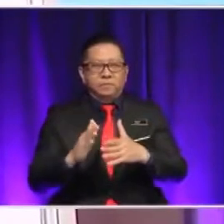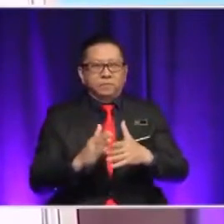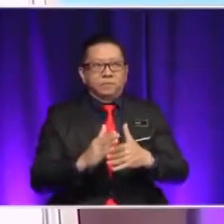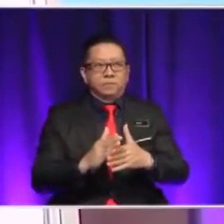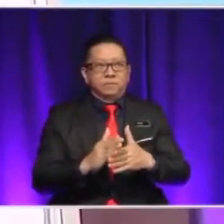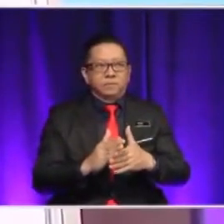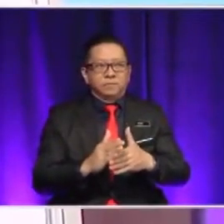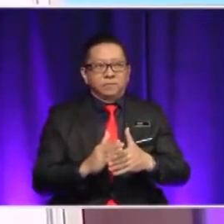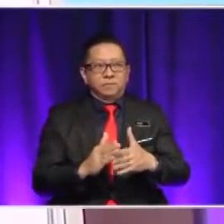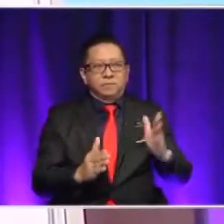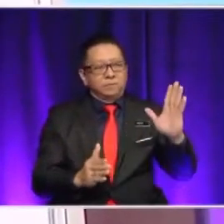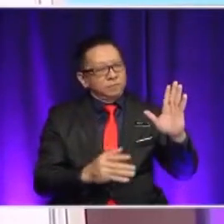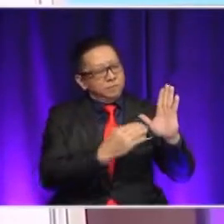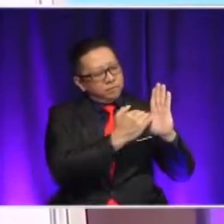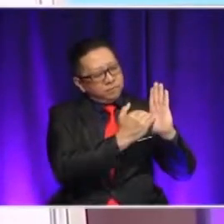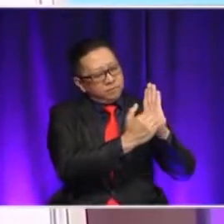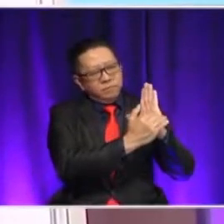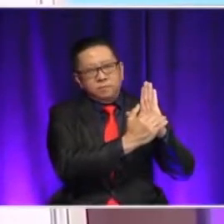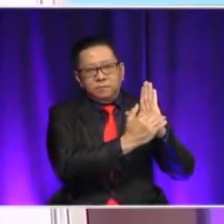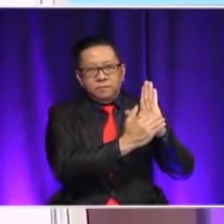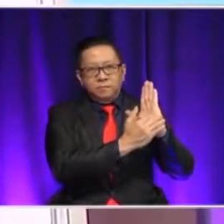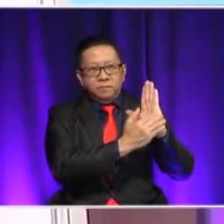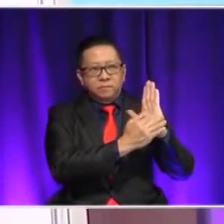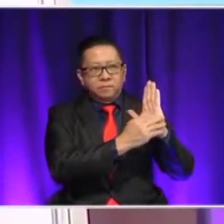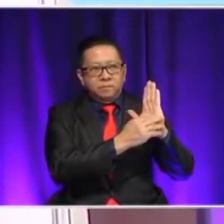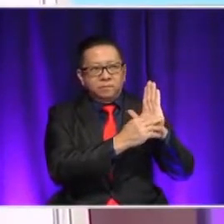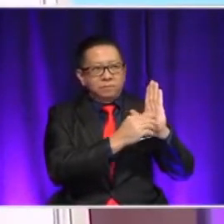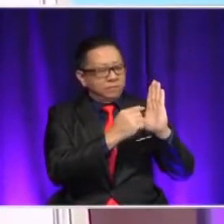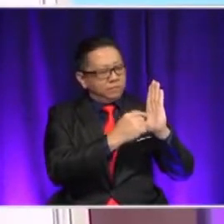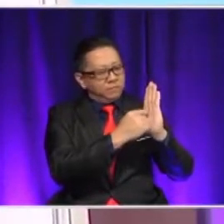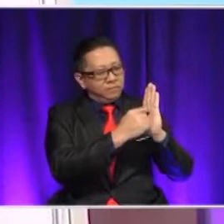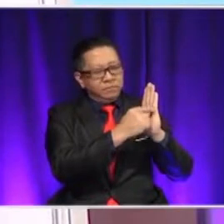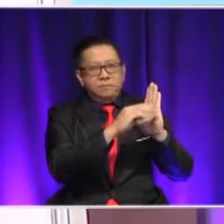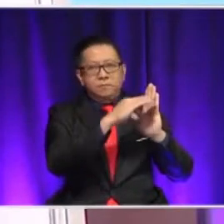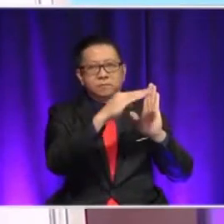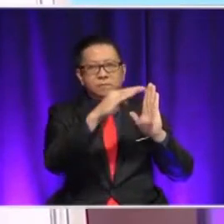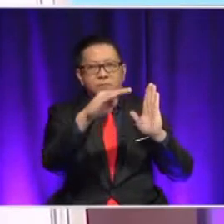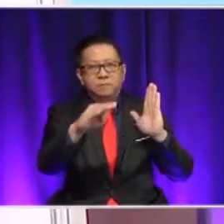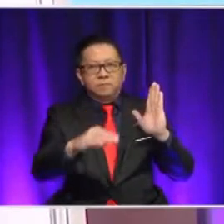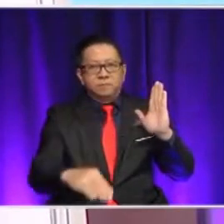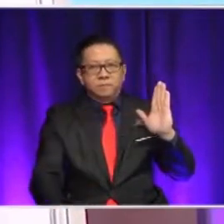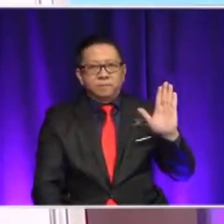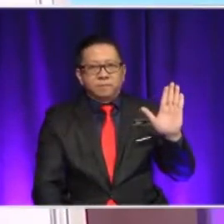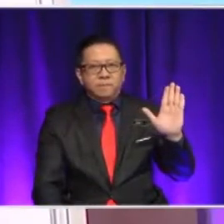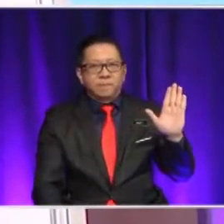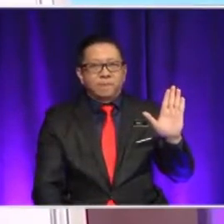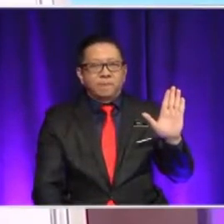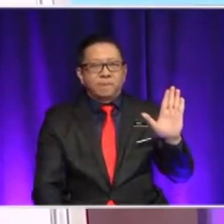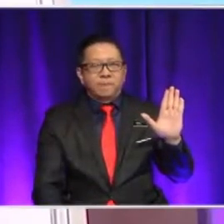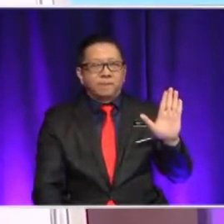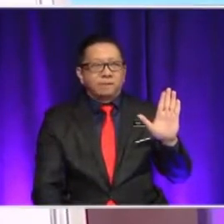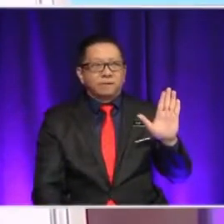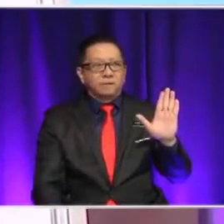akeh setirnya gitulah kau macam Bukit Oh oke rezeki oke ya seterunya